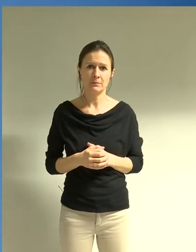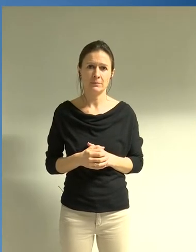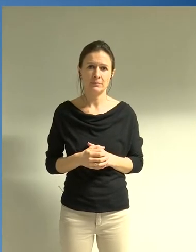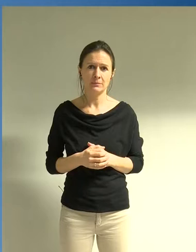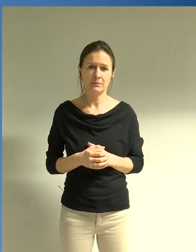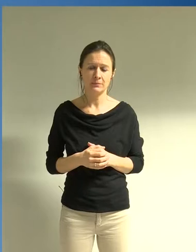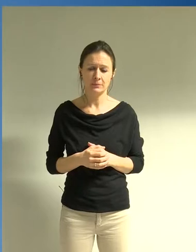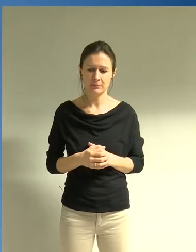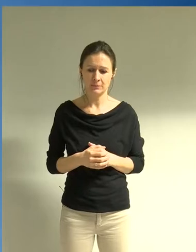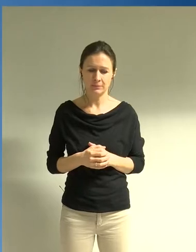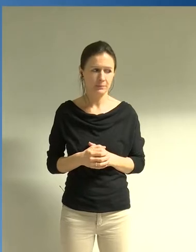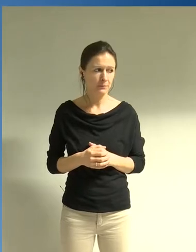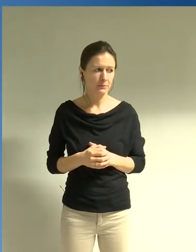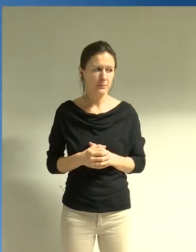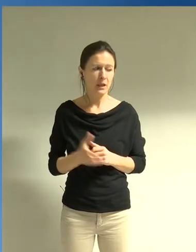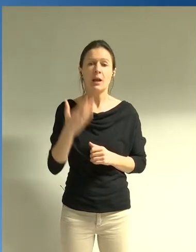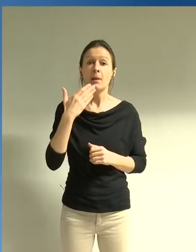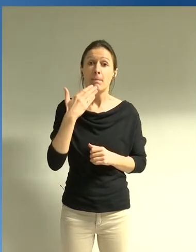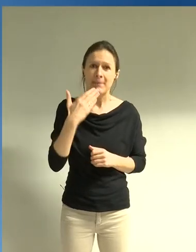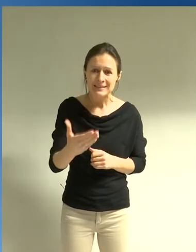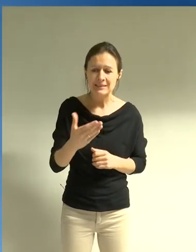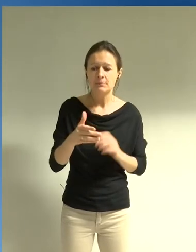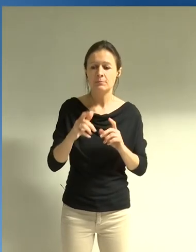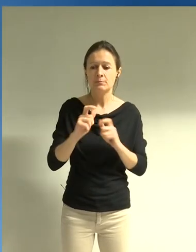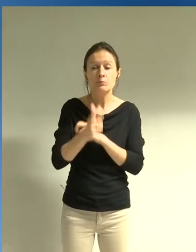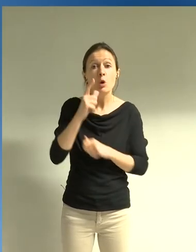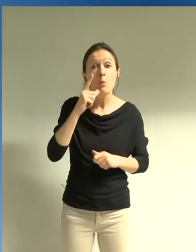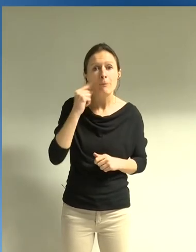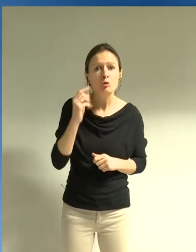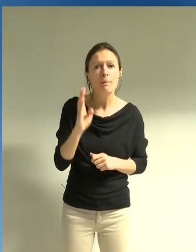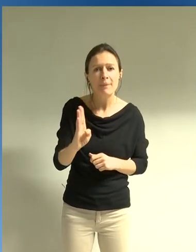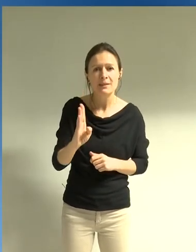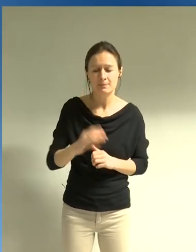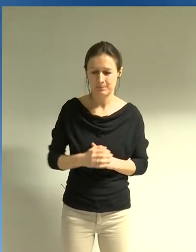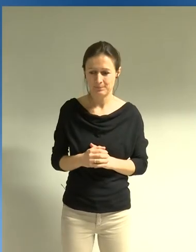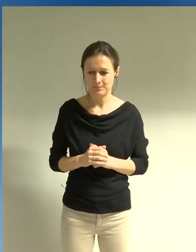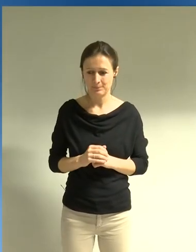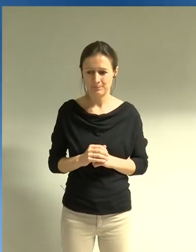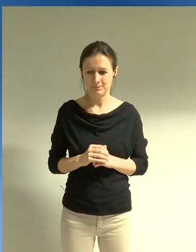merci nous continuons avec monsieur benredjem mesdames messieurs bonjour